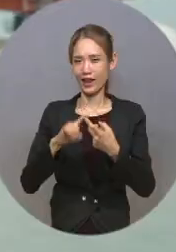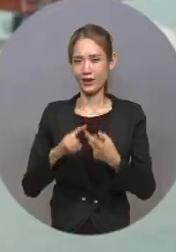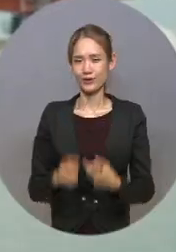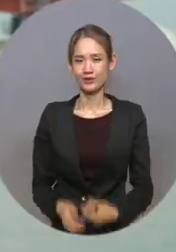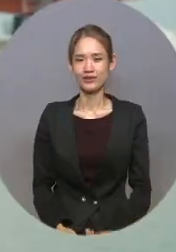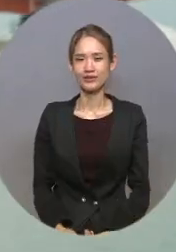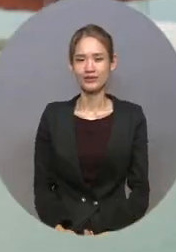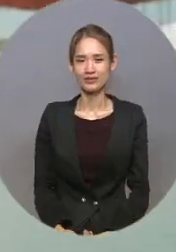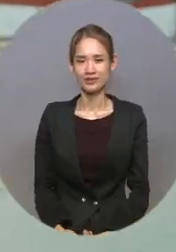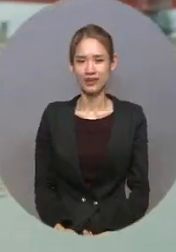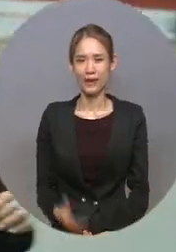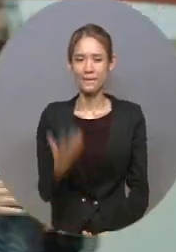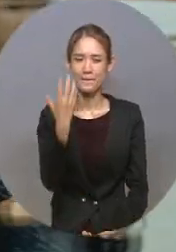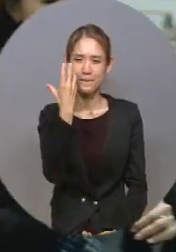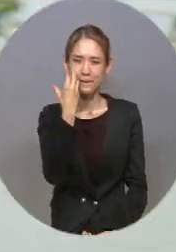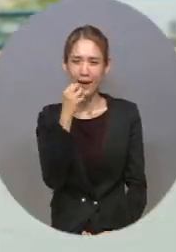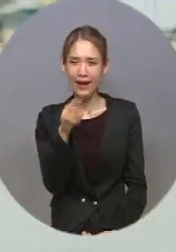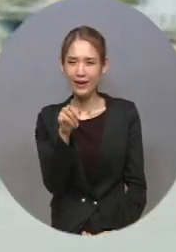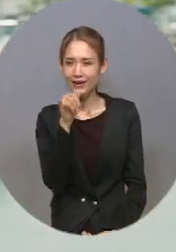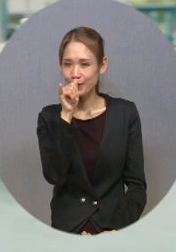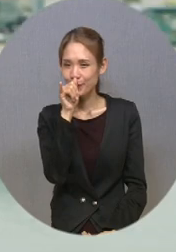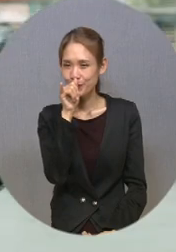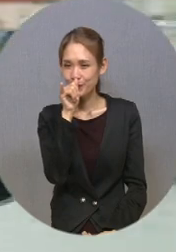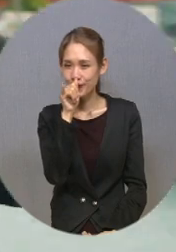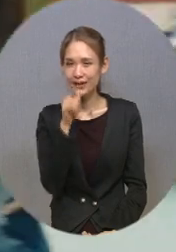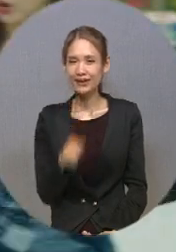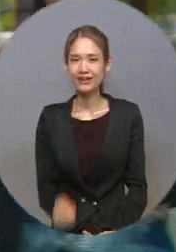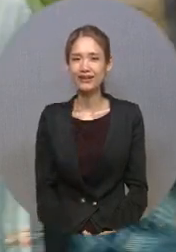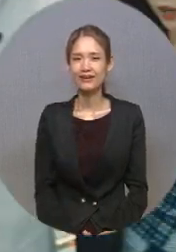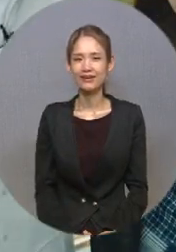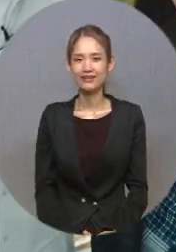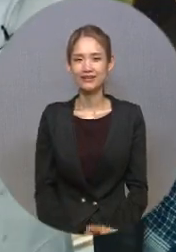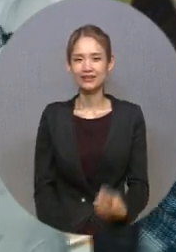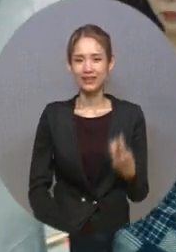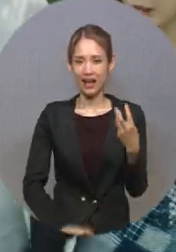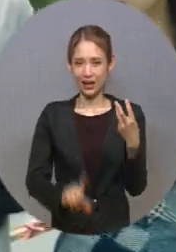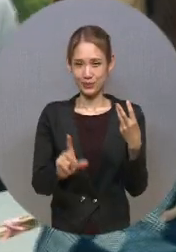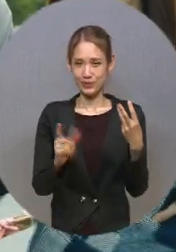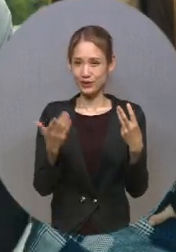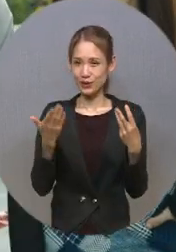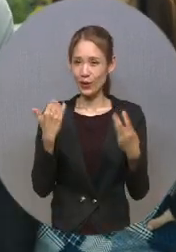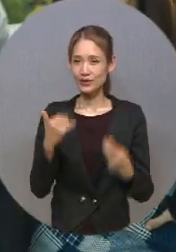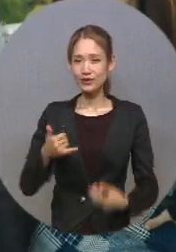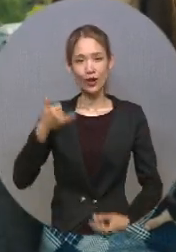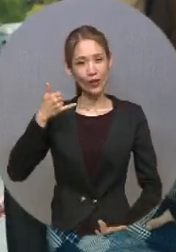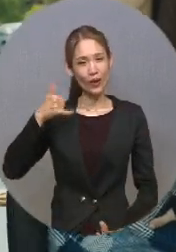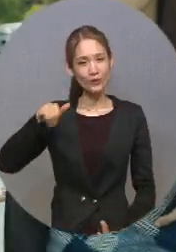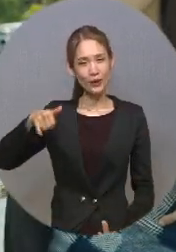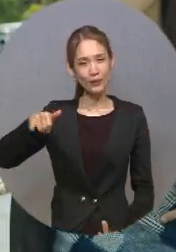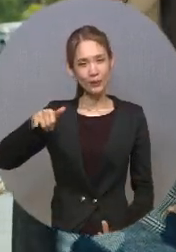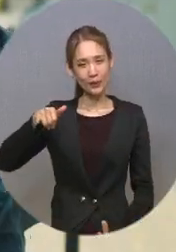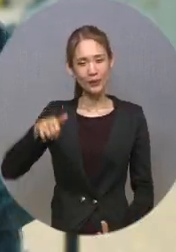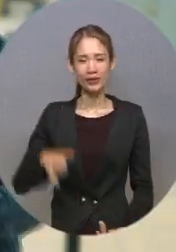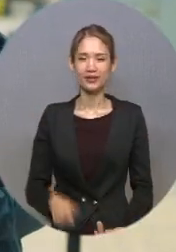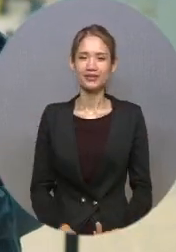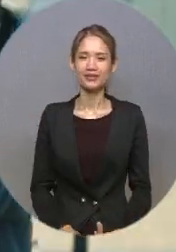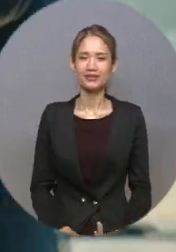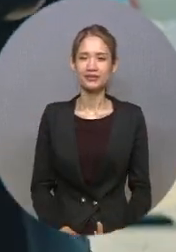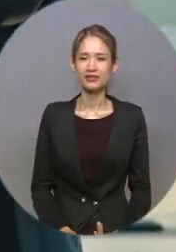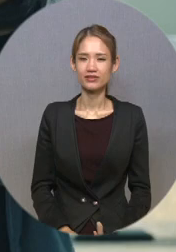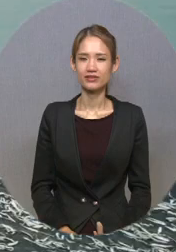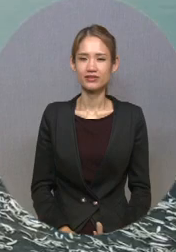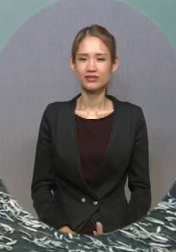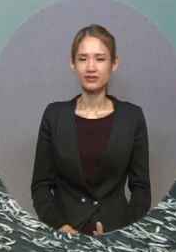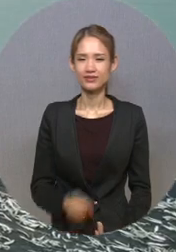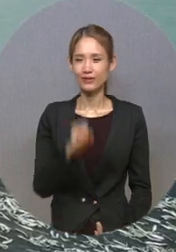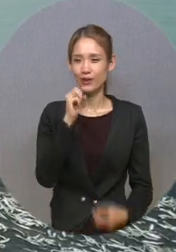예. 멸치 프리미엄. 어제 3일 전에 아이고 어, 뭐 전화 오시네. 아이고 아이고 아이고. 받으세요. 죽방멸치 예약 전화인가 보다. 그 광고